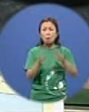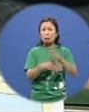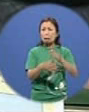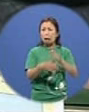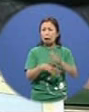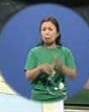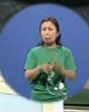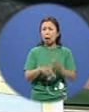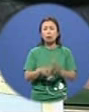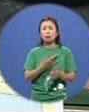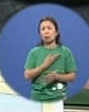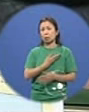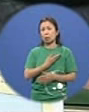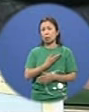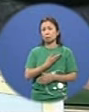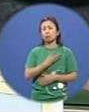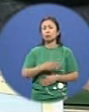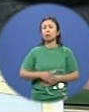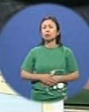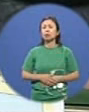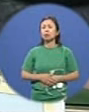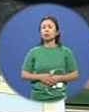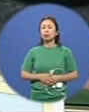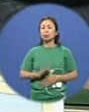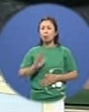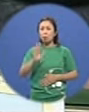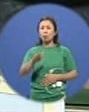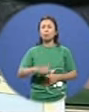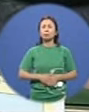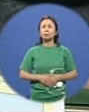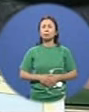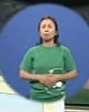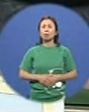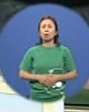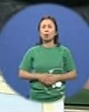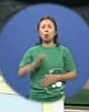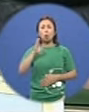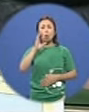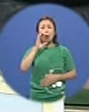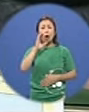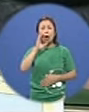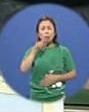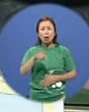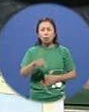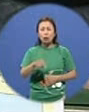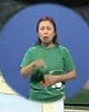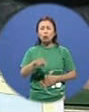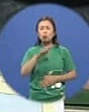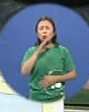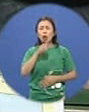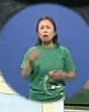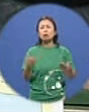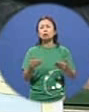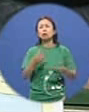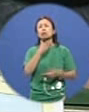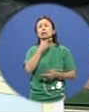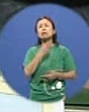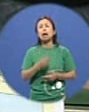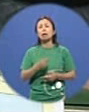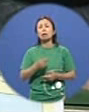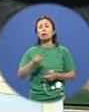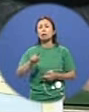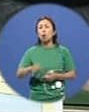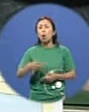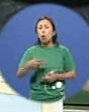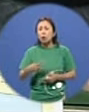に実は帰りたいんだよねていうような人が和山で就職できてないというのはこれはかなりまずいてこと